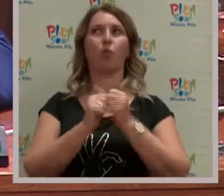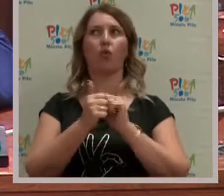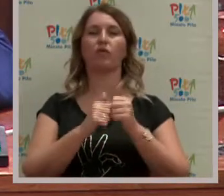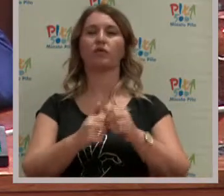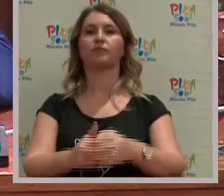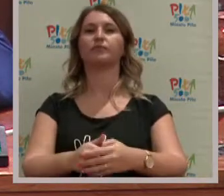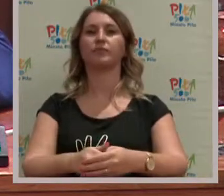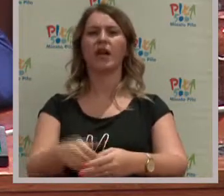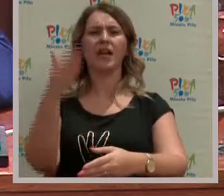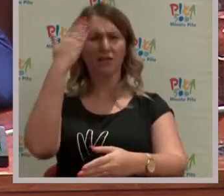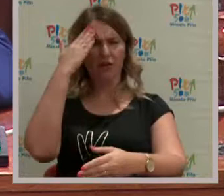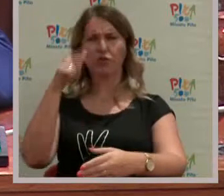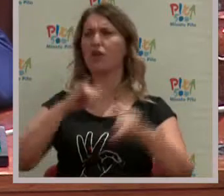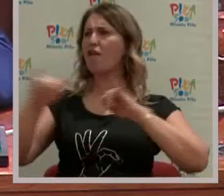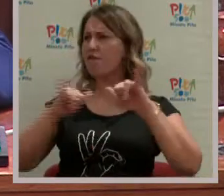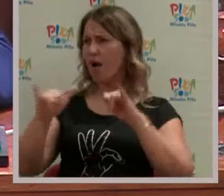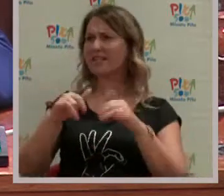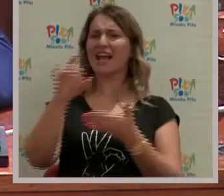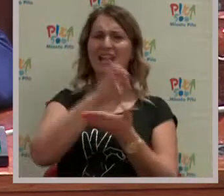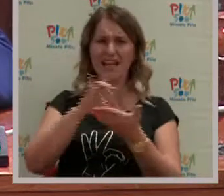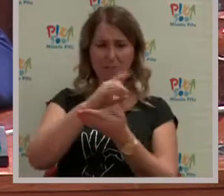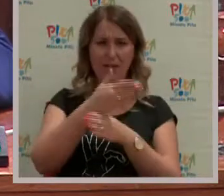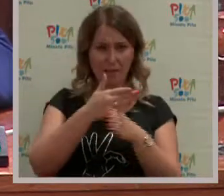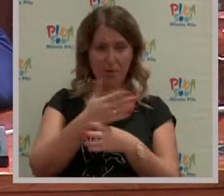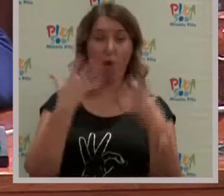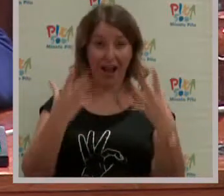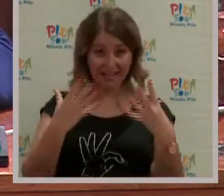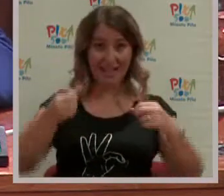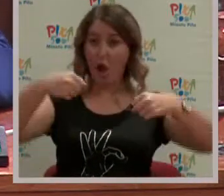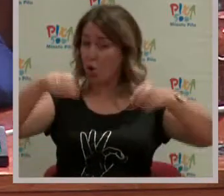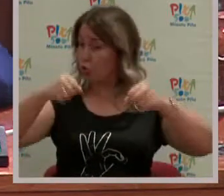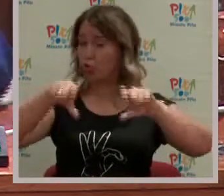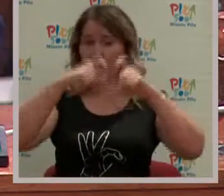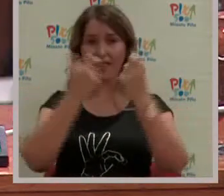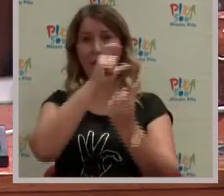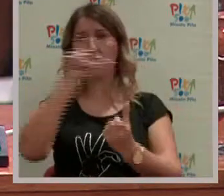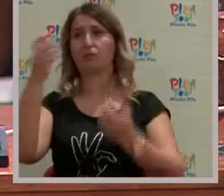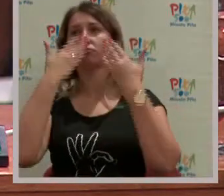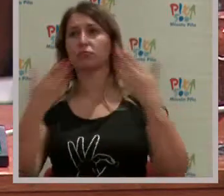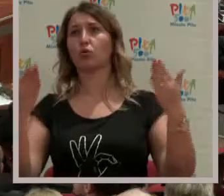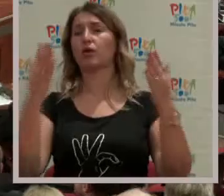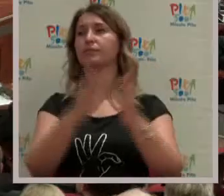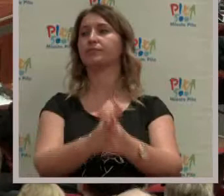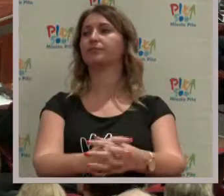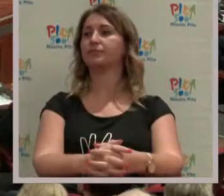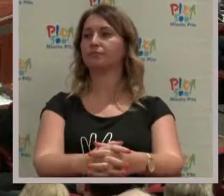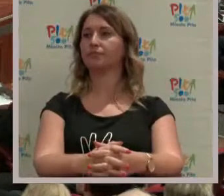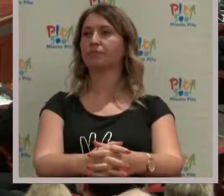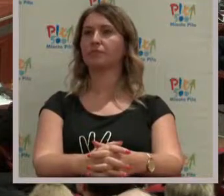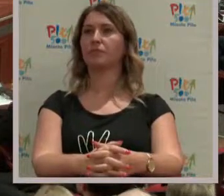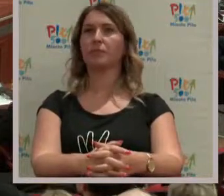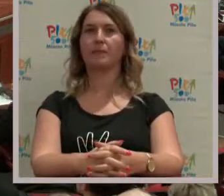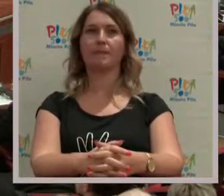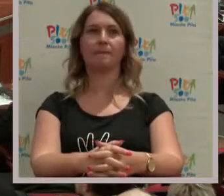władze miasta gmina Piła zadba aby ten żużel był nadal w Pile dziękuję bardzo dziękuję bardzo Panie